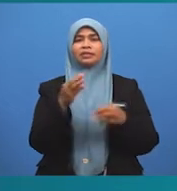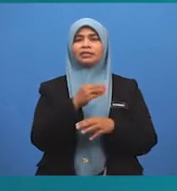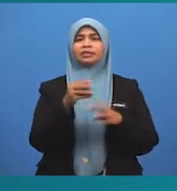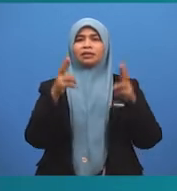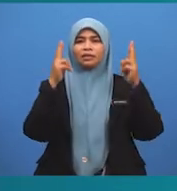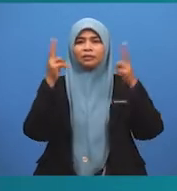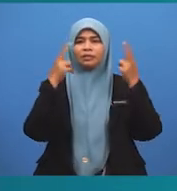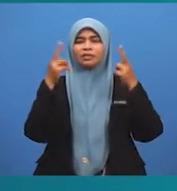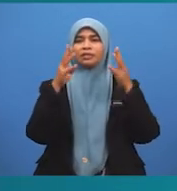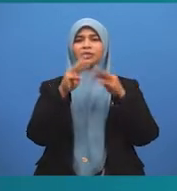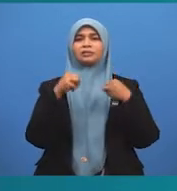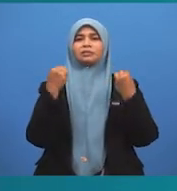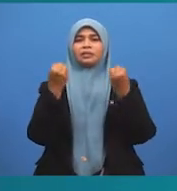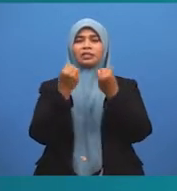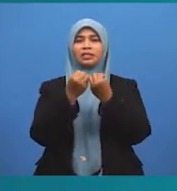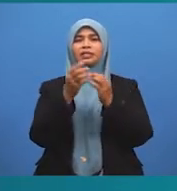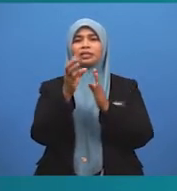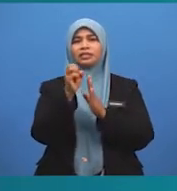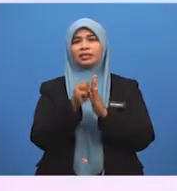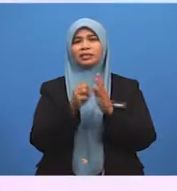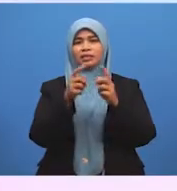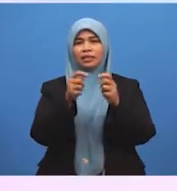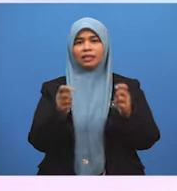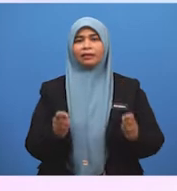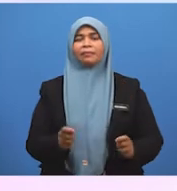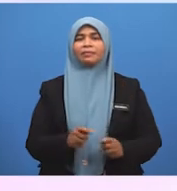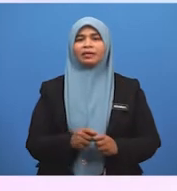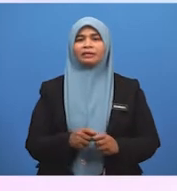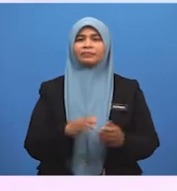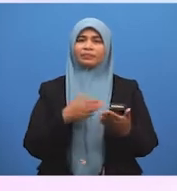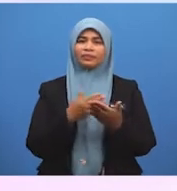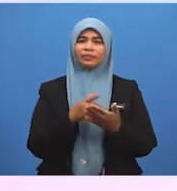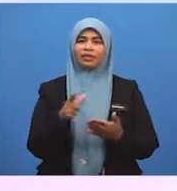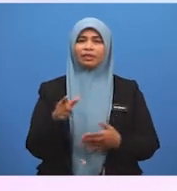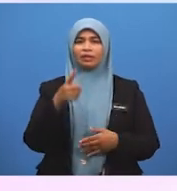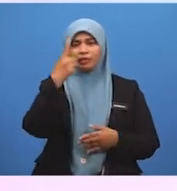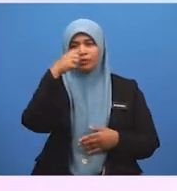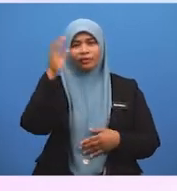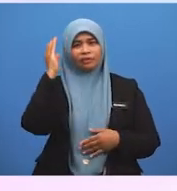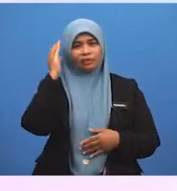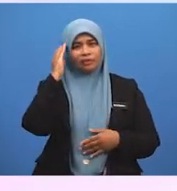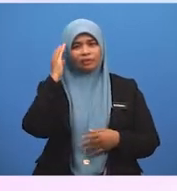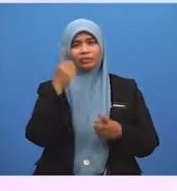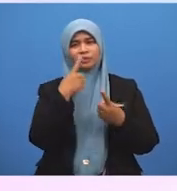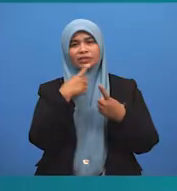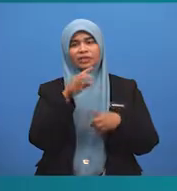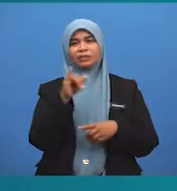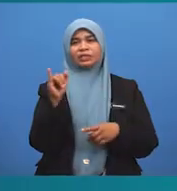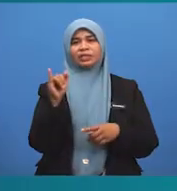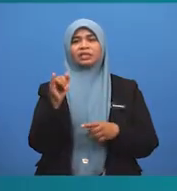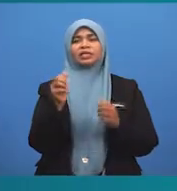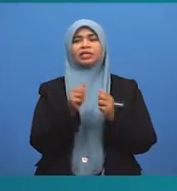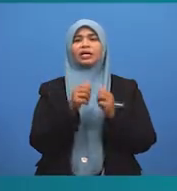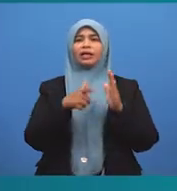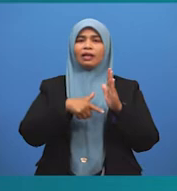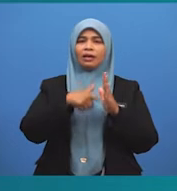dan upacara masyarakat setempat? Baik, untuk mengetahui jawapannya dengan